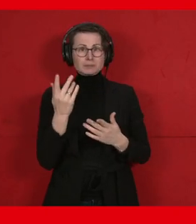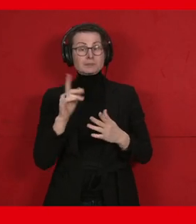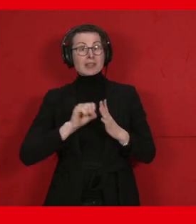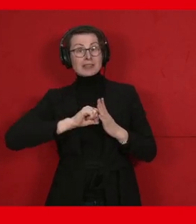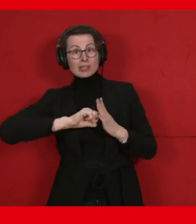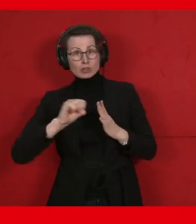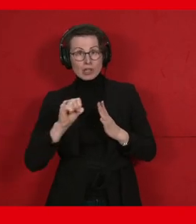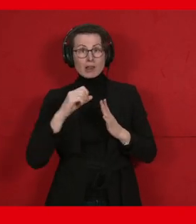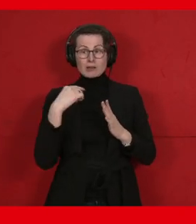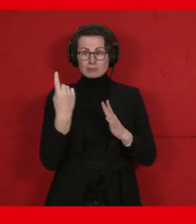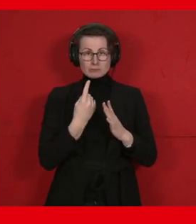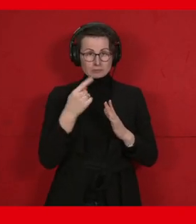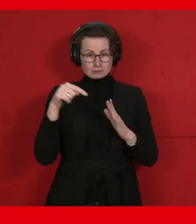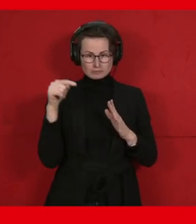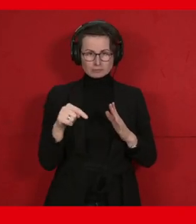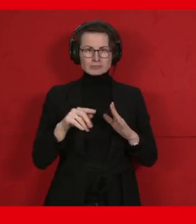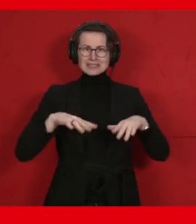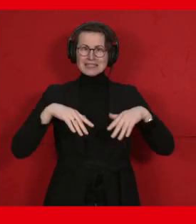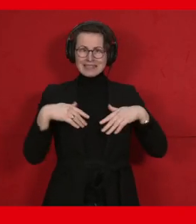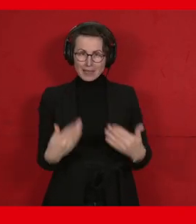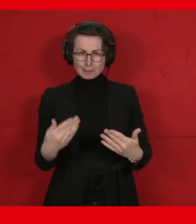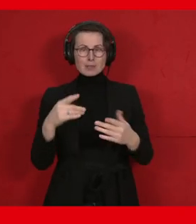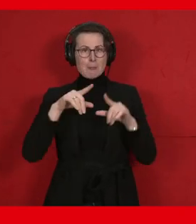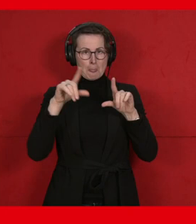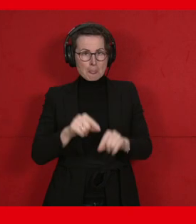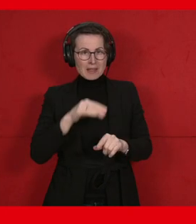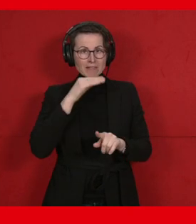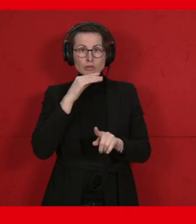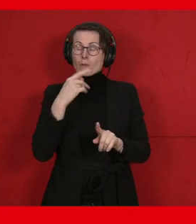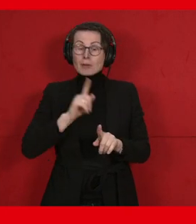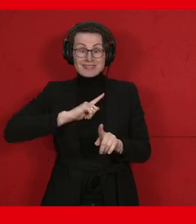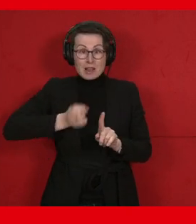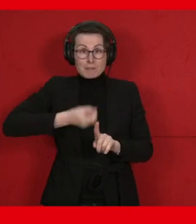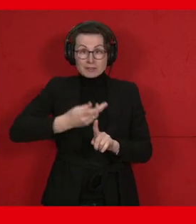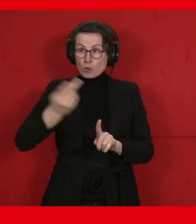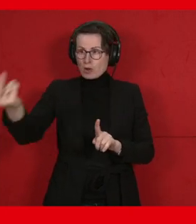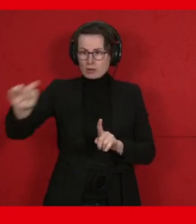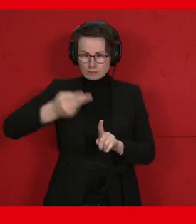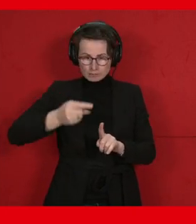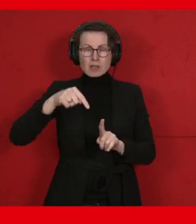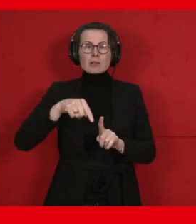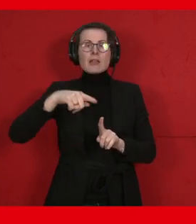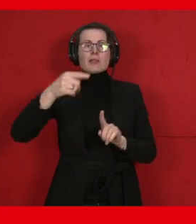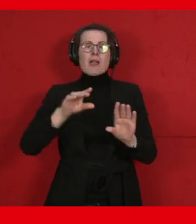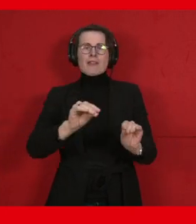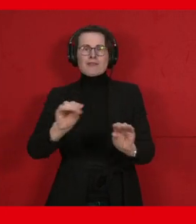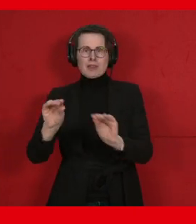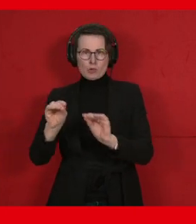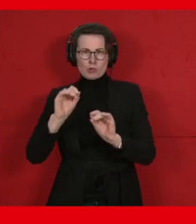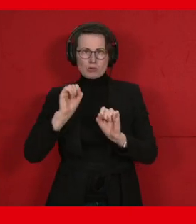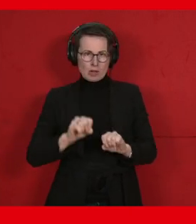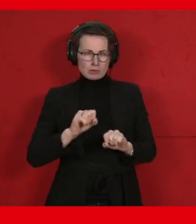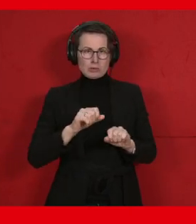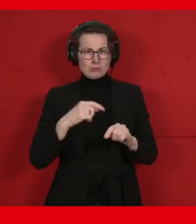schneller wir günstig Wasserstoff zur Verfügung haben, desto schneller können wir natürlich auch Anwendungen skalieren, die dann